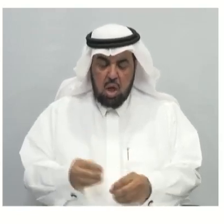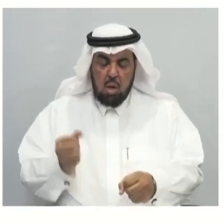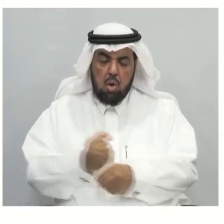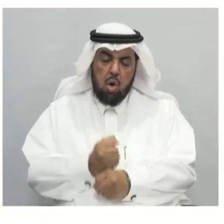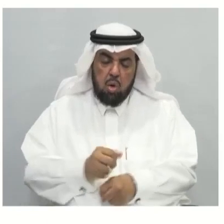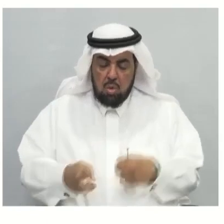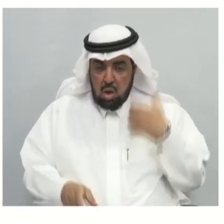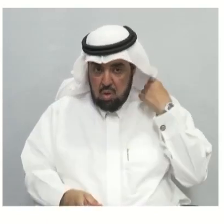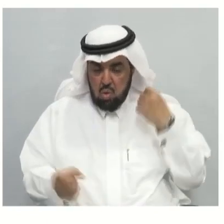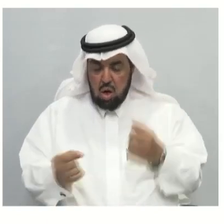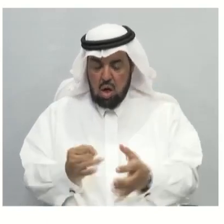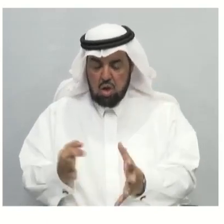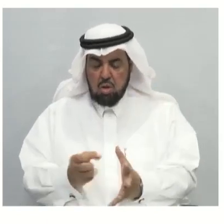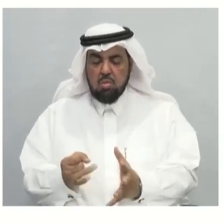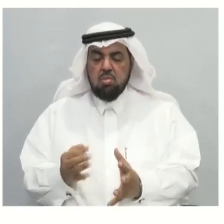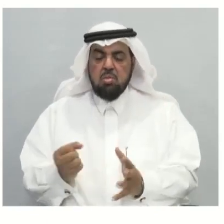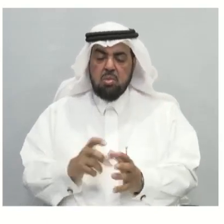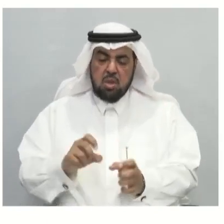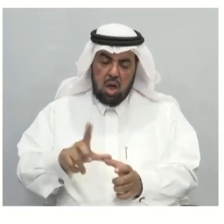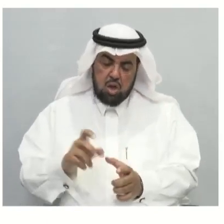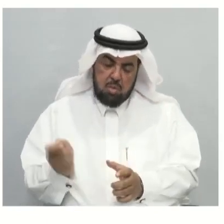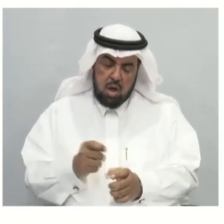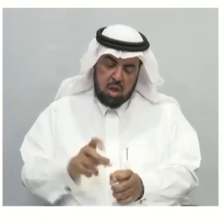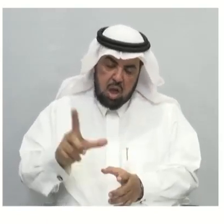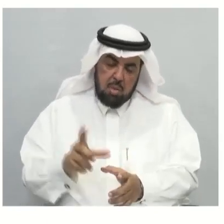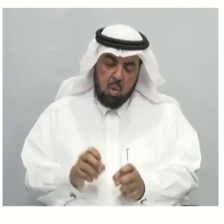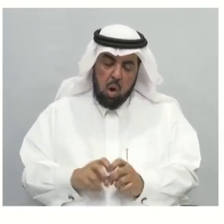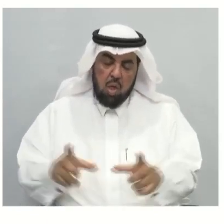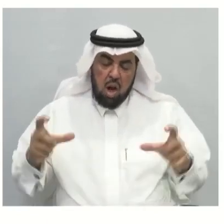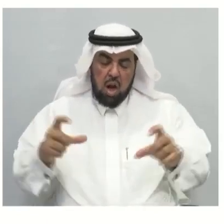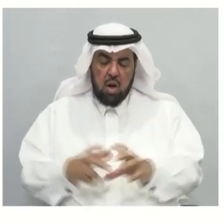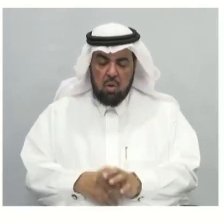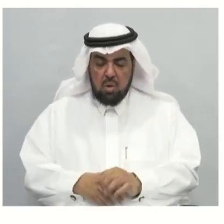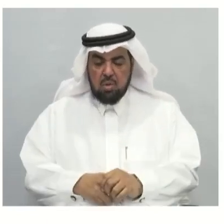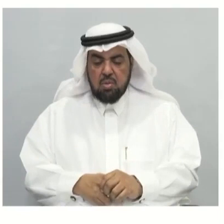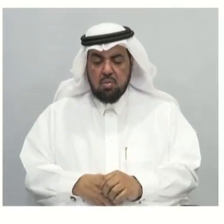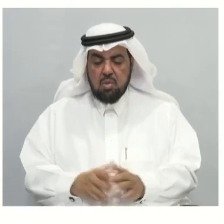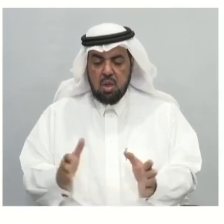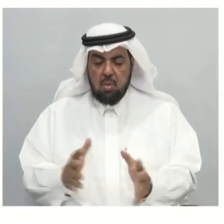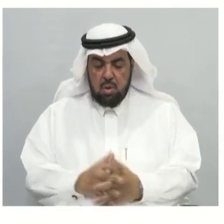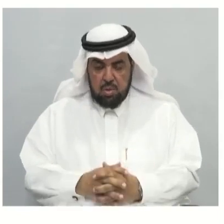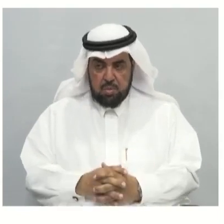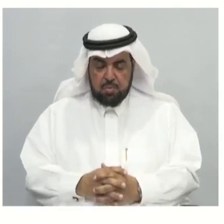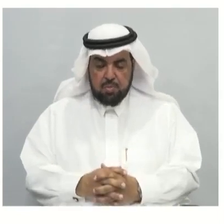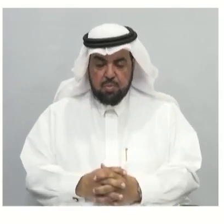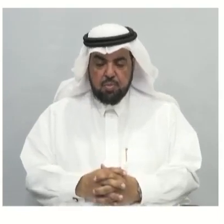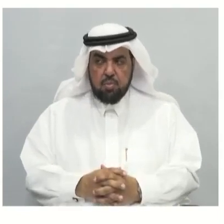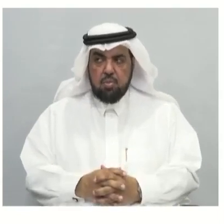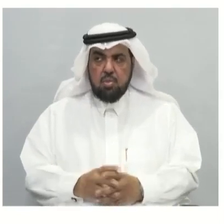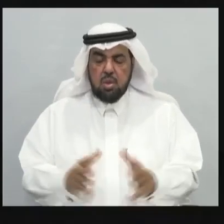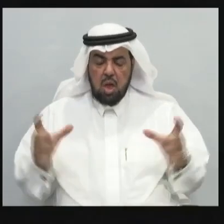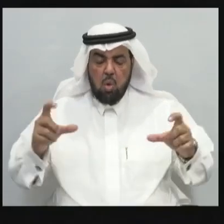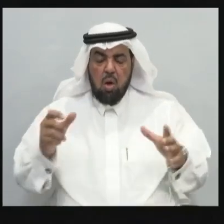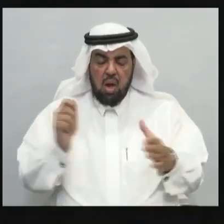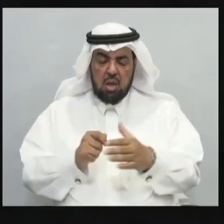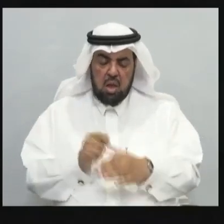خط اكبر للعناوين خط العنوان لدينا هنا اكبر من الخط الموجود في النص هذا العنوان